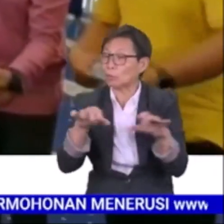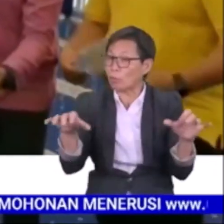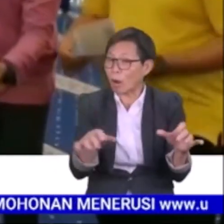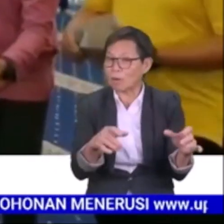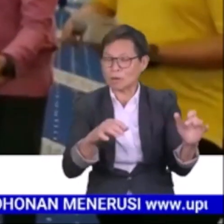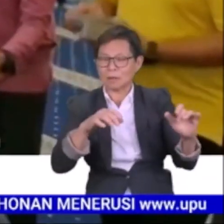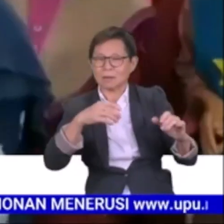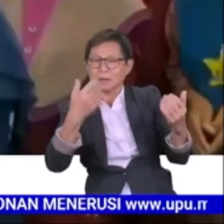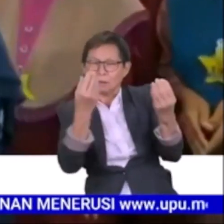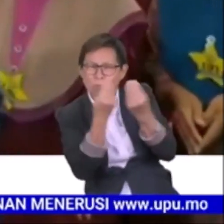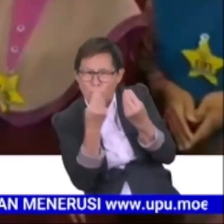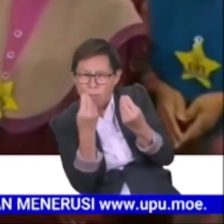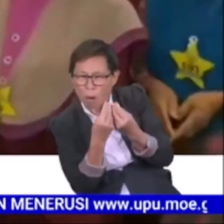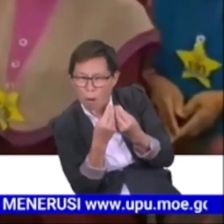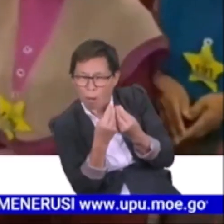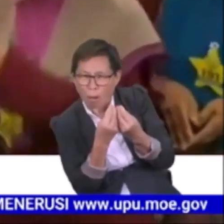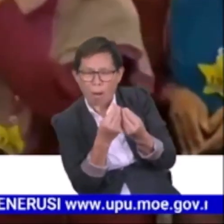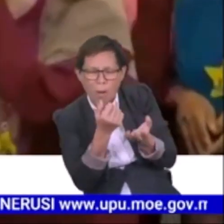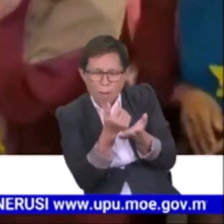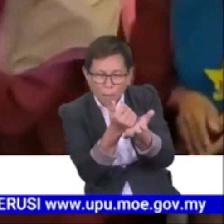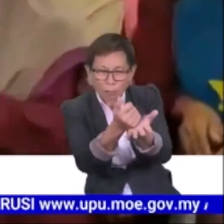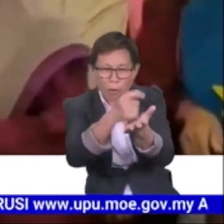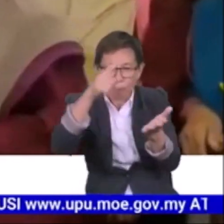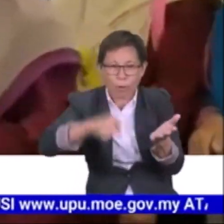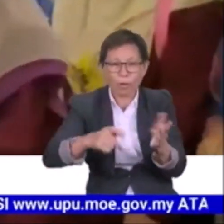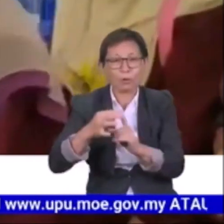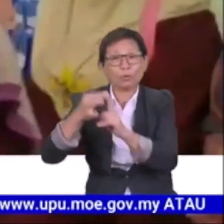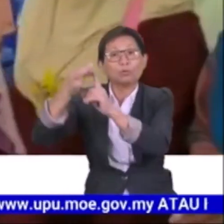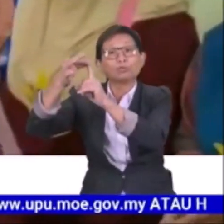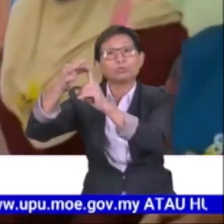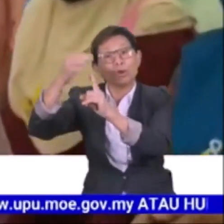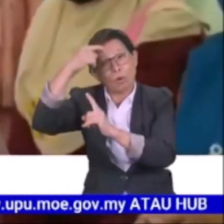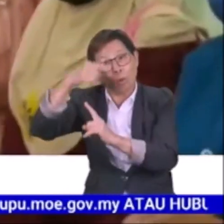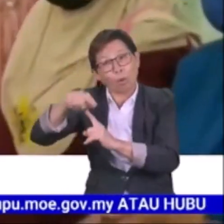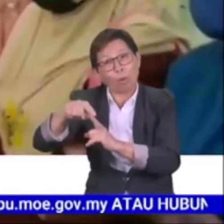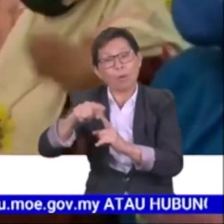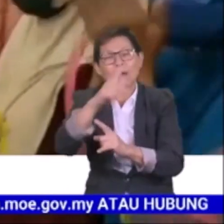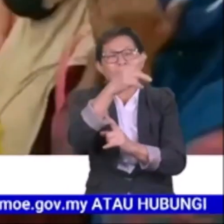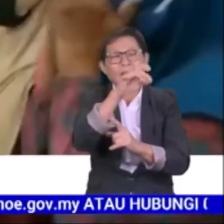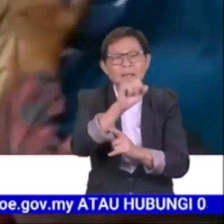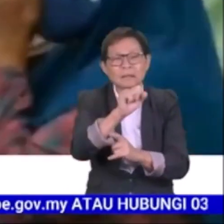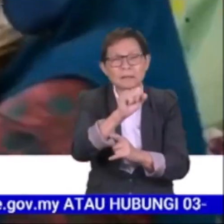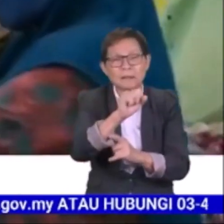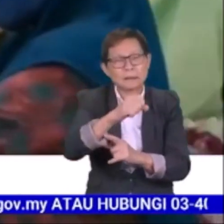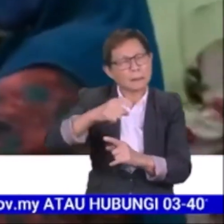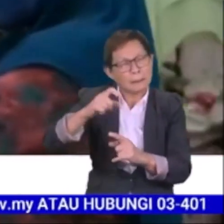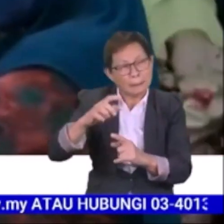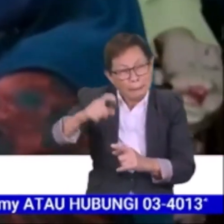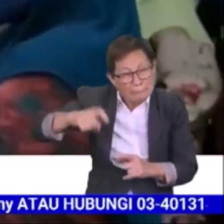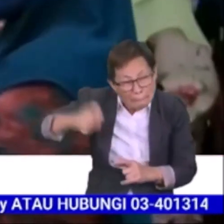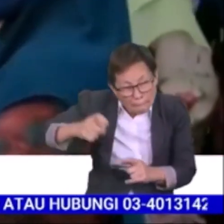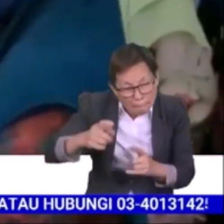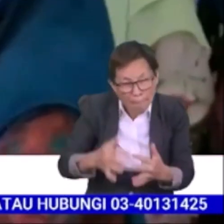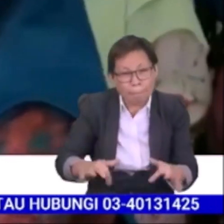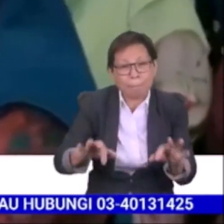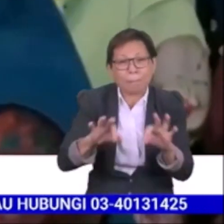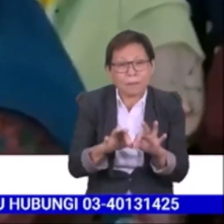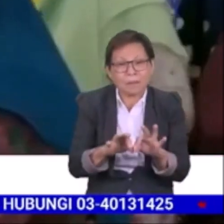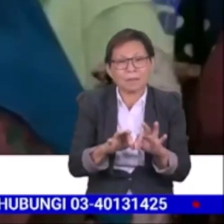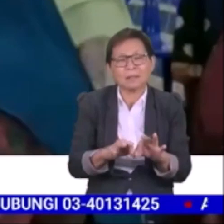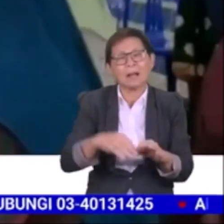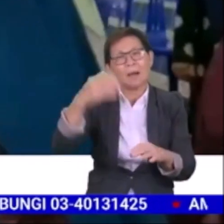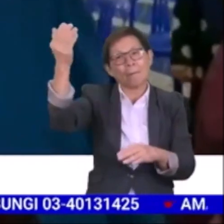melaksanakan taksiran anggaran bantuan yang diperlukan khususnya bagi kes-kes mendesak. Demikian titah baginda